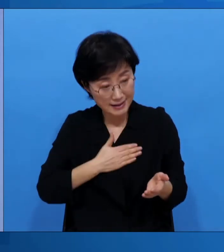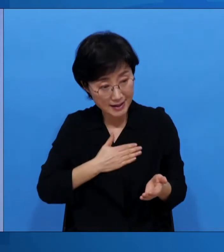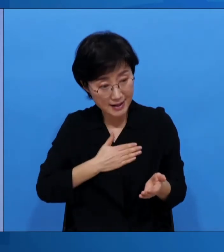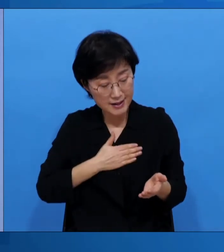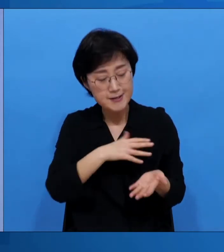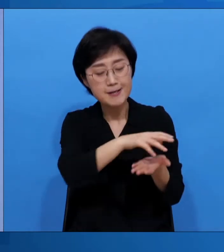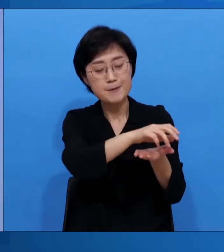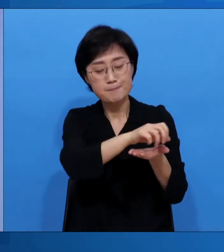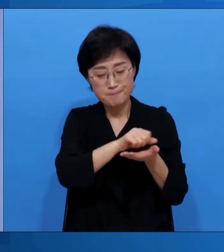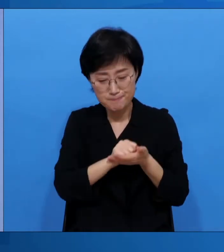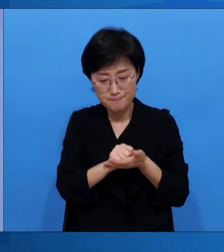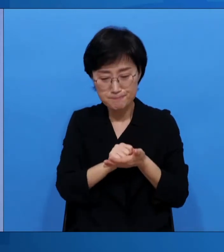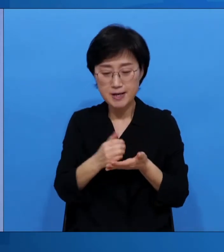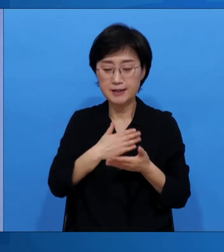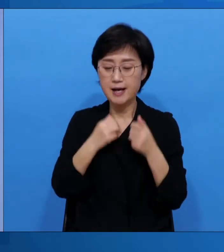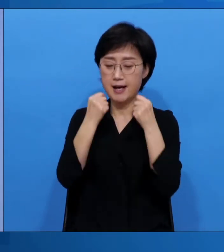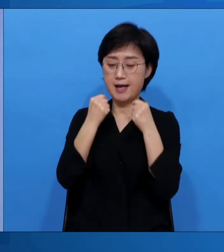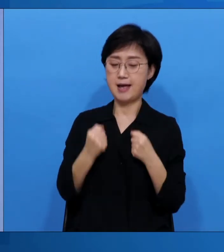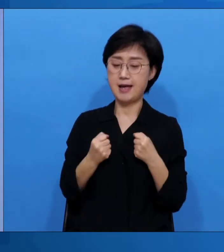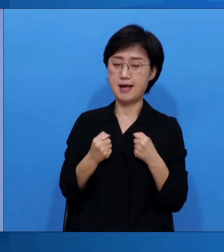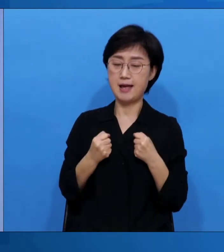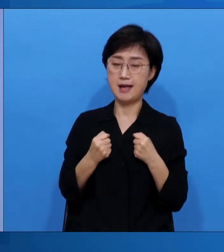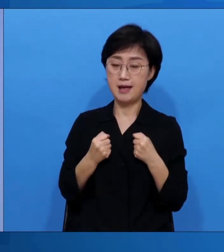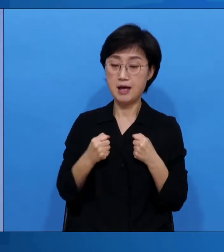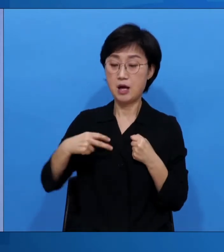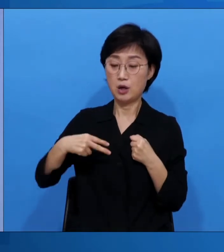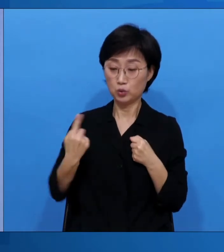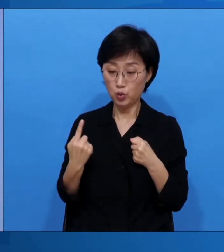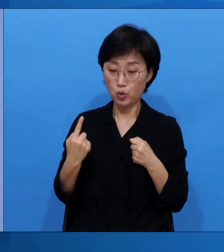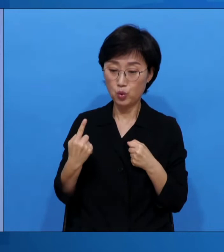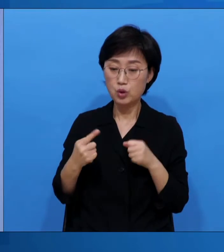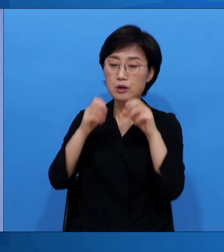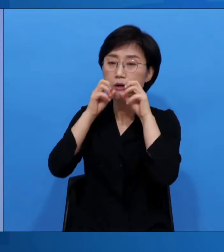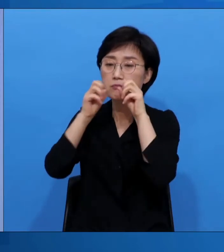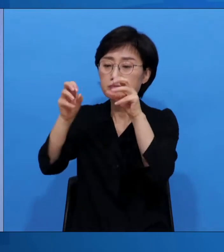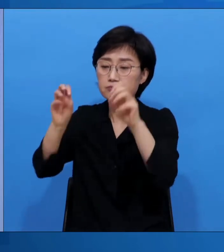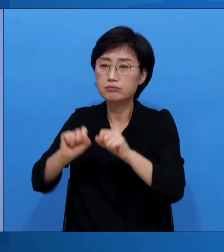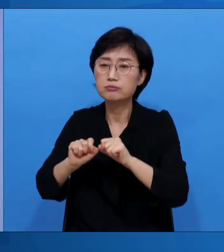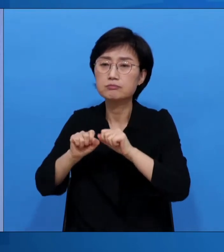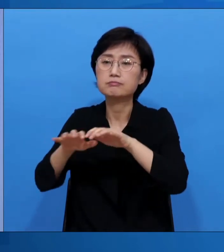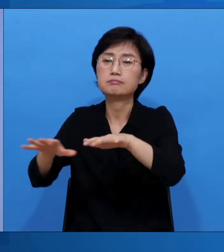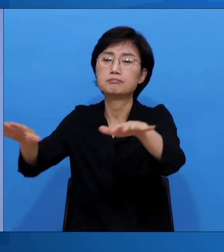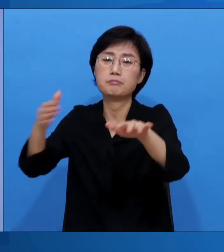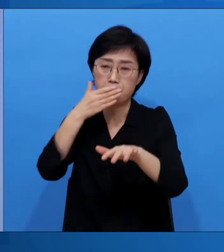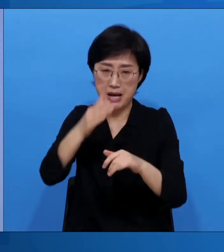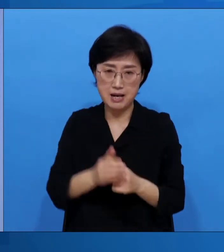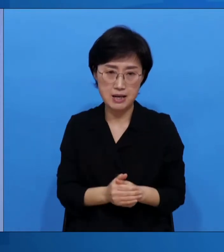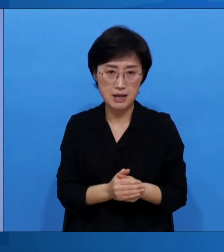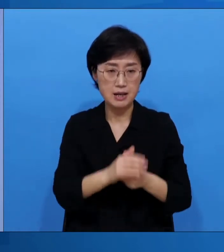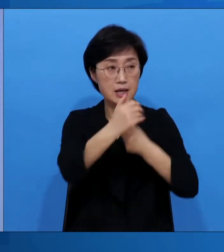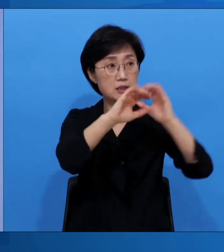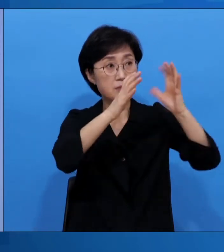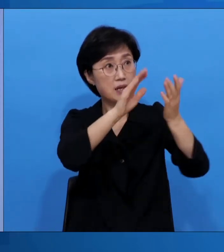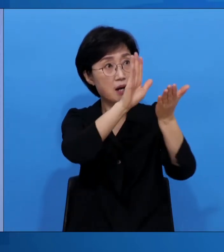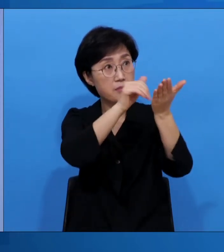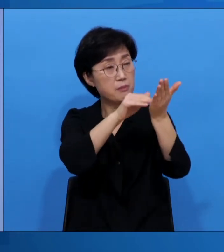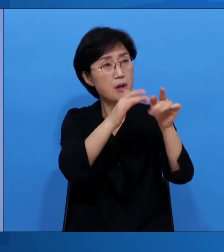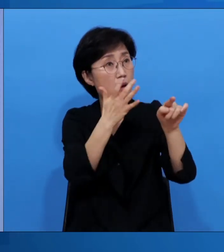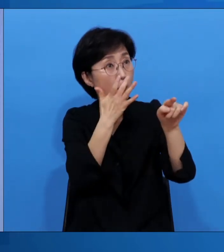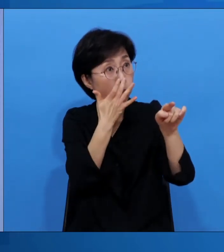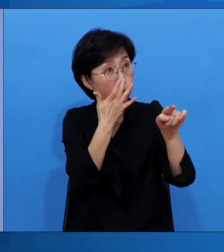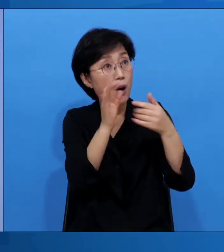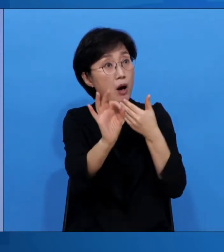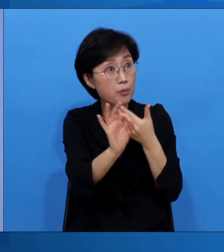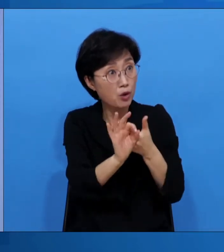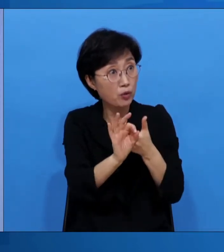you know the mystery 그렇죠. of God's 237, that even if we don't go, we can save them. 하나님의 나라란 비밀을 모르면 가도 못